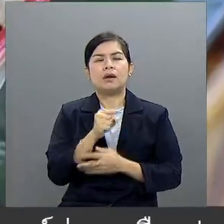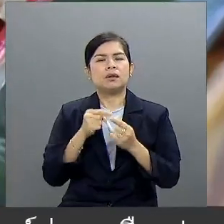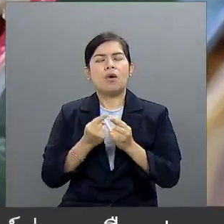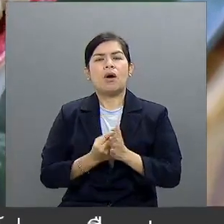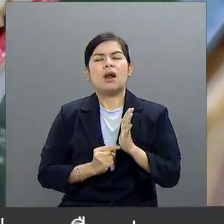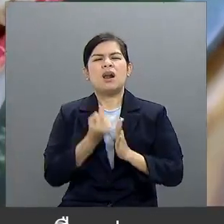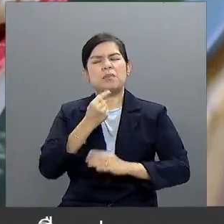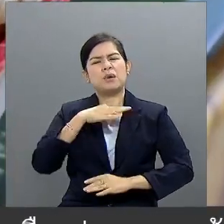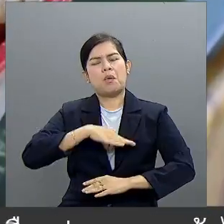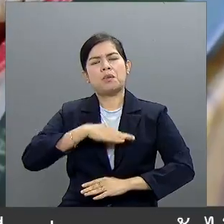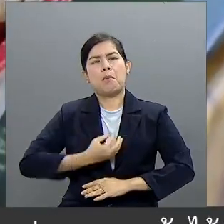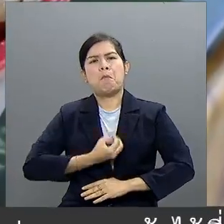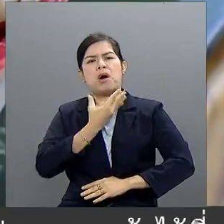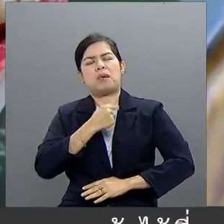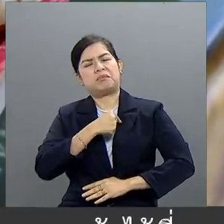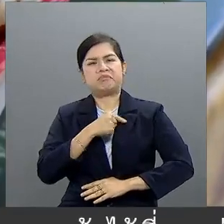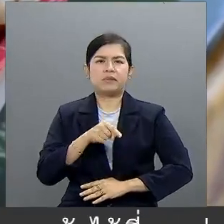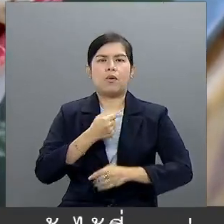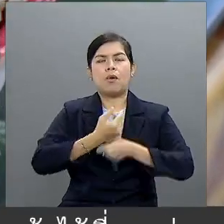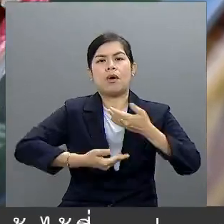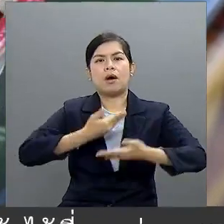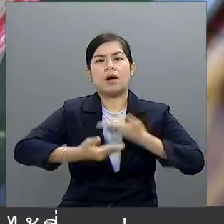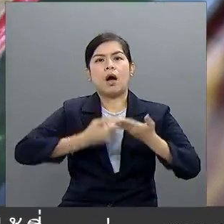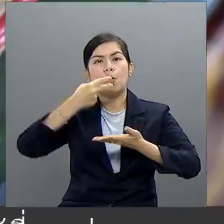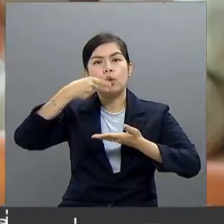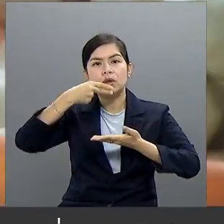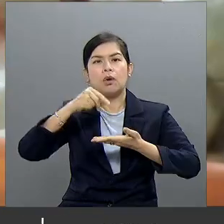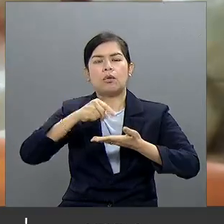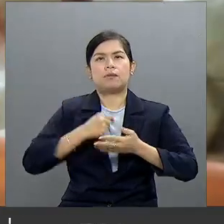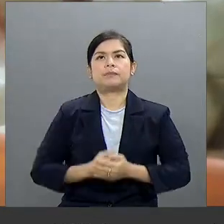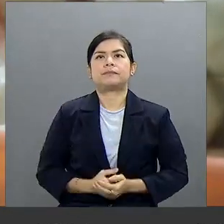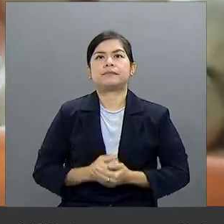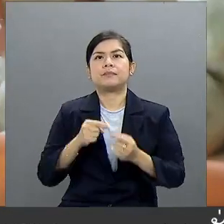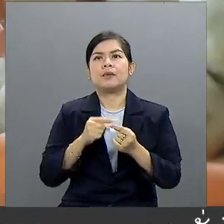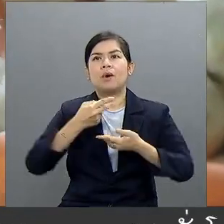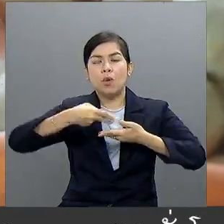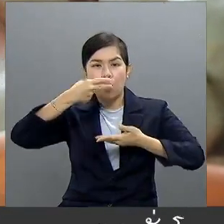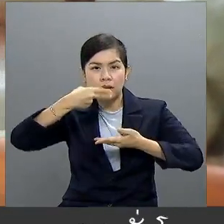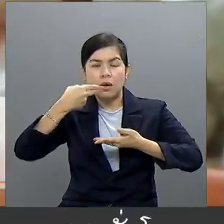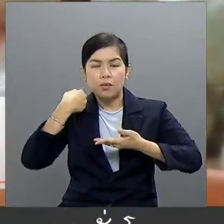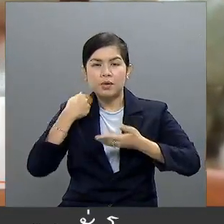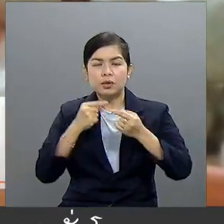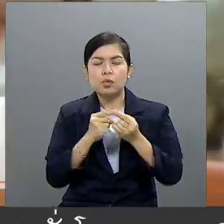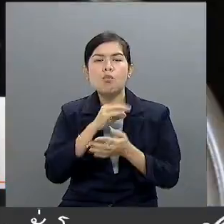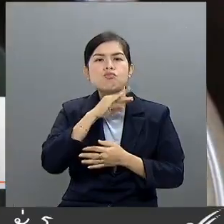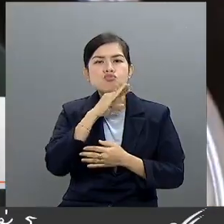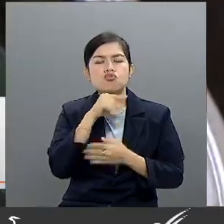แบบนี้เลยนะครับ หมูแฮมเบอร์เกอร์เลย ที่เห็นอยู่นี้ก็คือก๋วยเตี๋ยวหมูต้มยำพิเศษนะครับซึ่งเป็นเมนูขึ้นชื่อของร้านก๋วยเตี๋ยวเรือริม